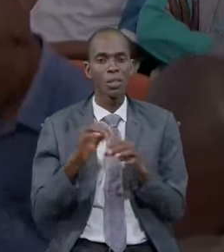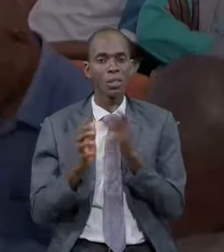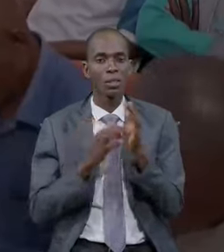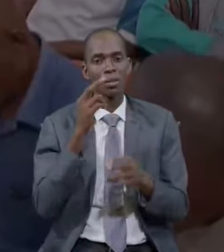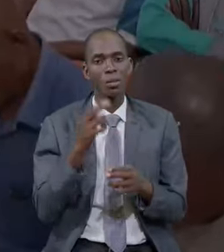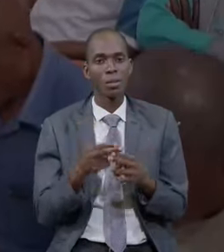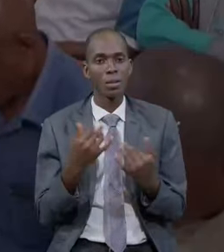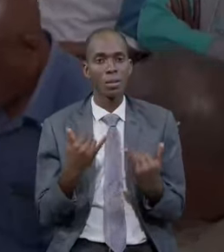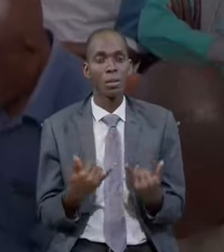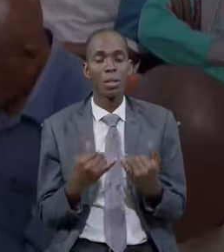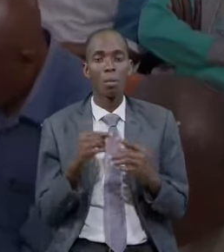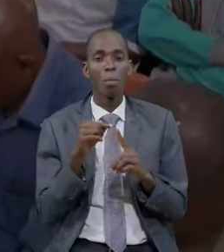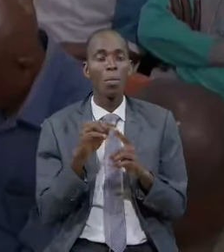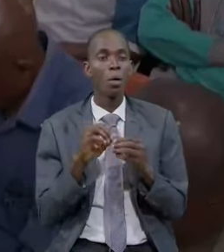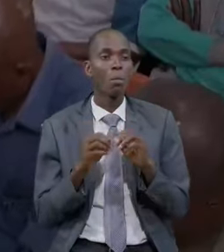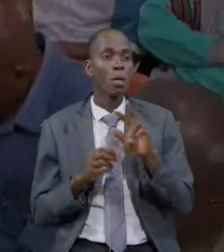Troisième point maintenant.